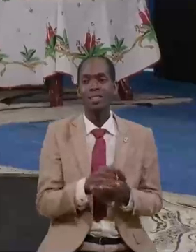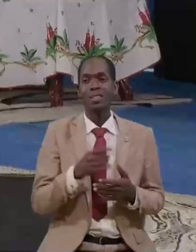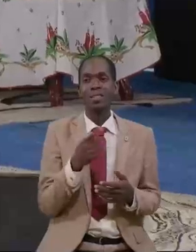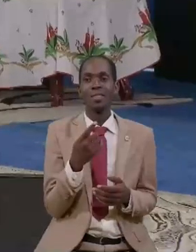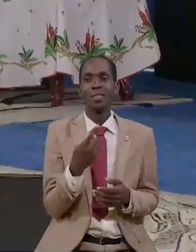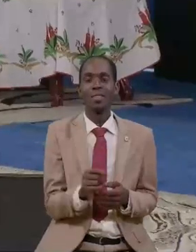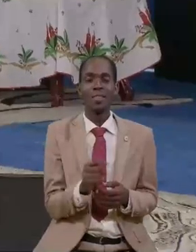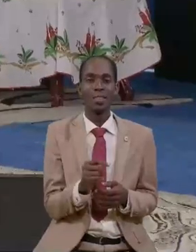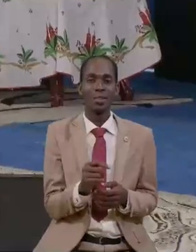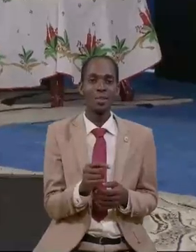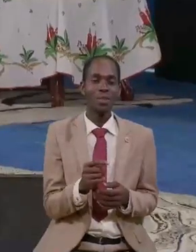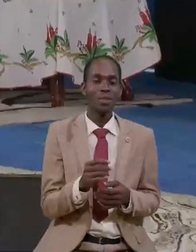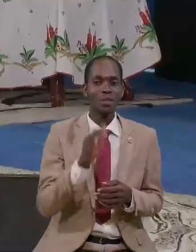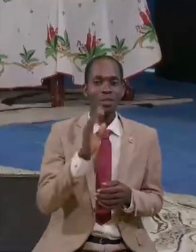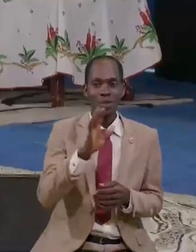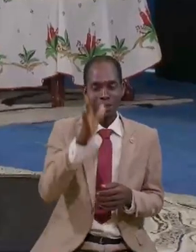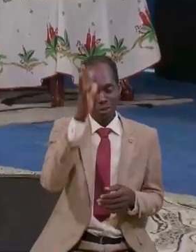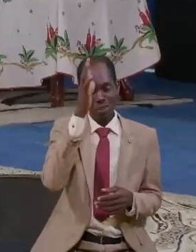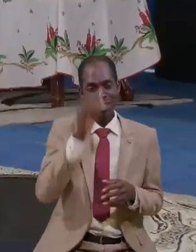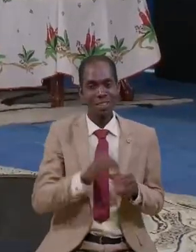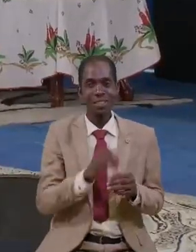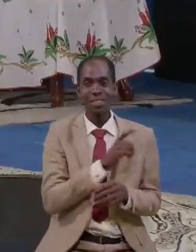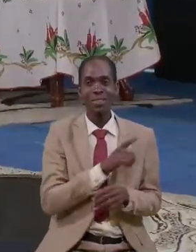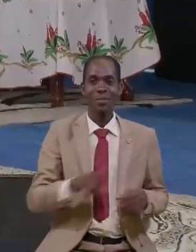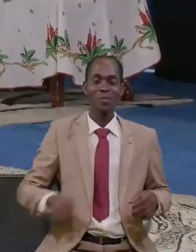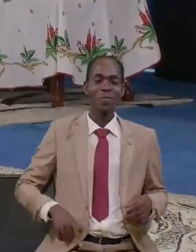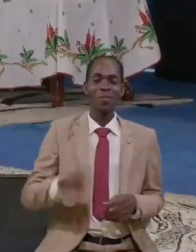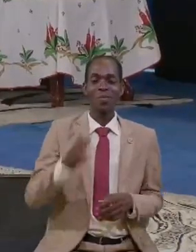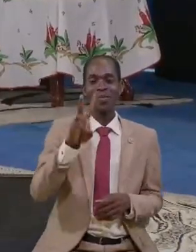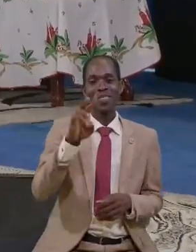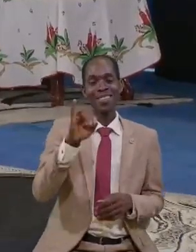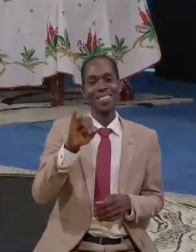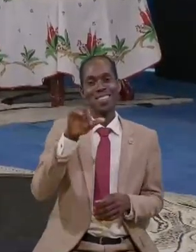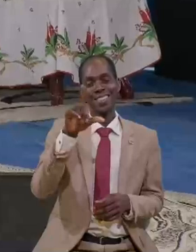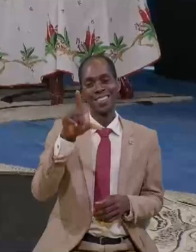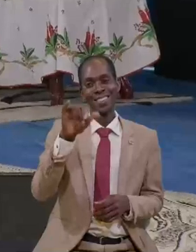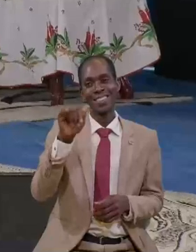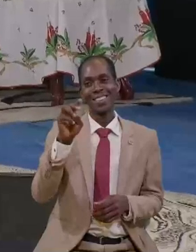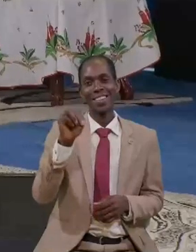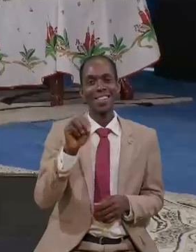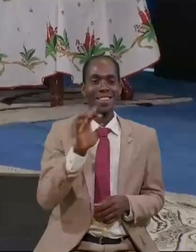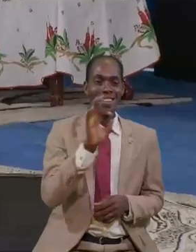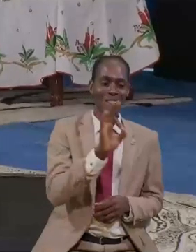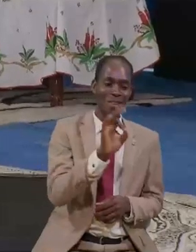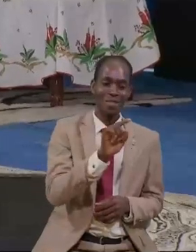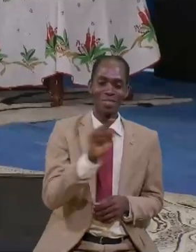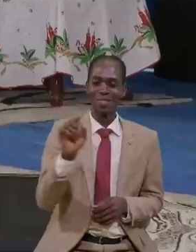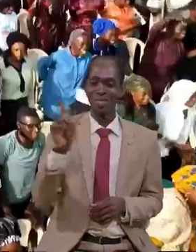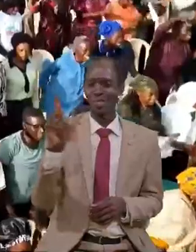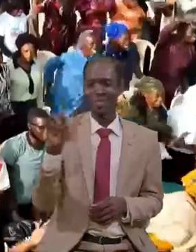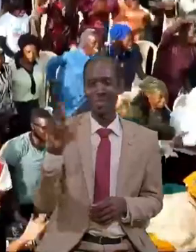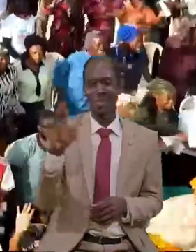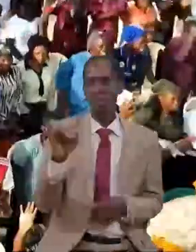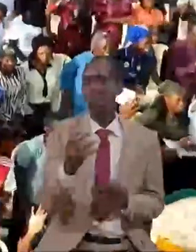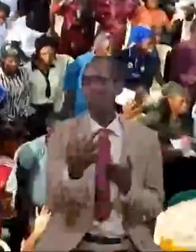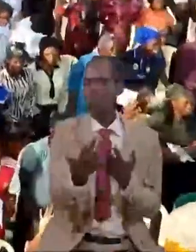qu'on appelle ton père dans le Seigneur William F. Kumuyi, n'est-ce pas? Attendez, attendez,